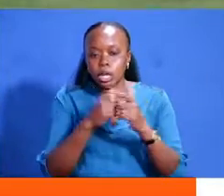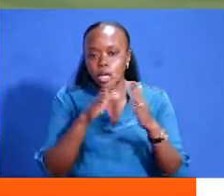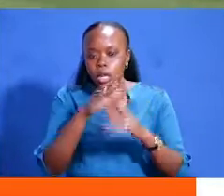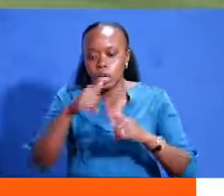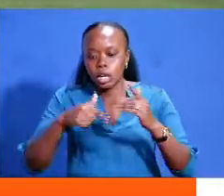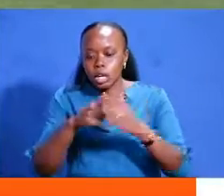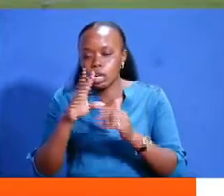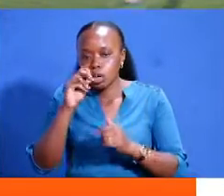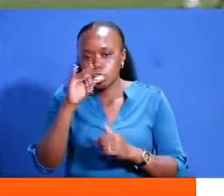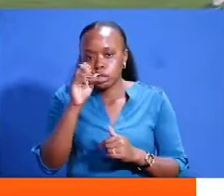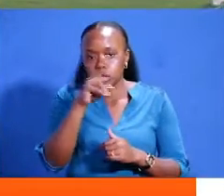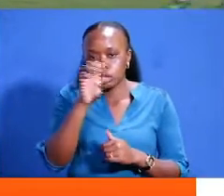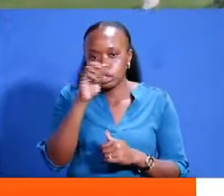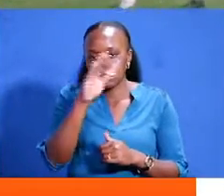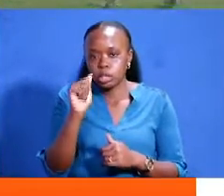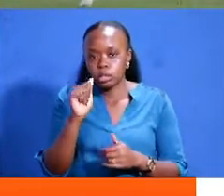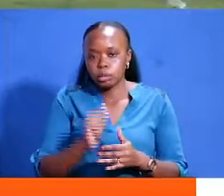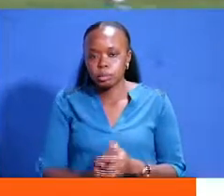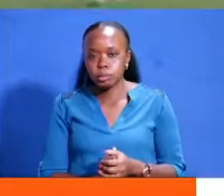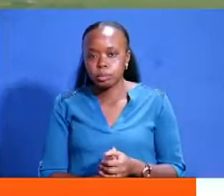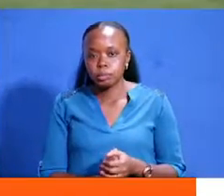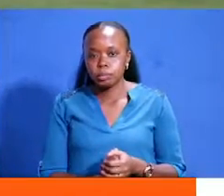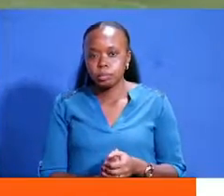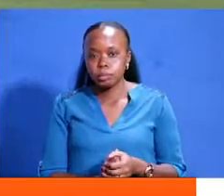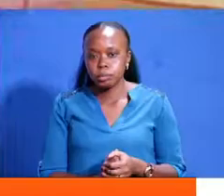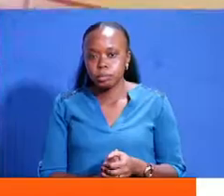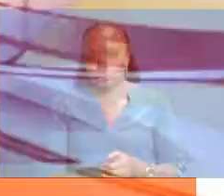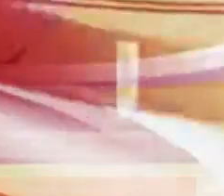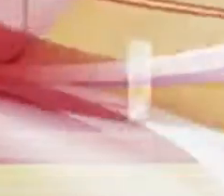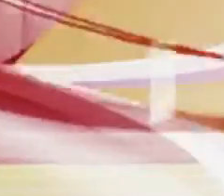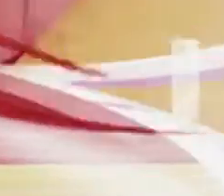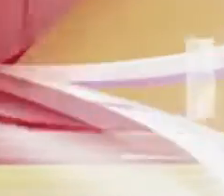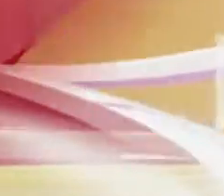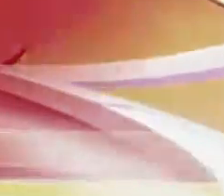wanasoka chipuka nchini Costa Rica. Auma Evans, Runinga ya KU.